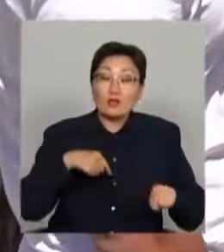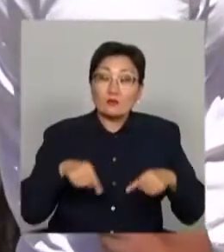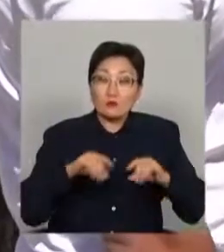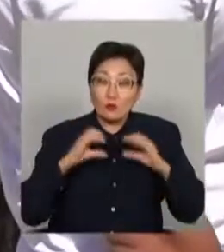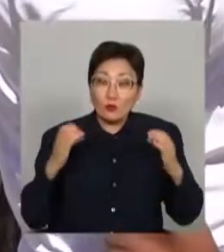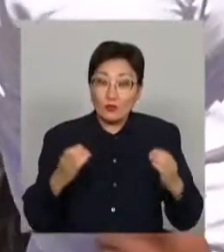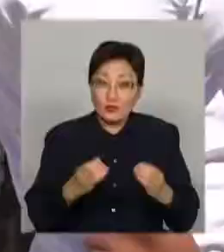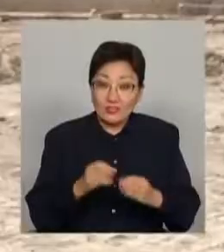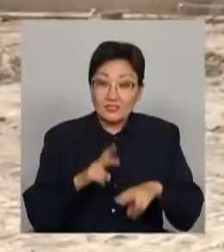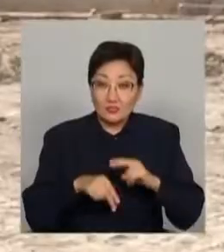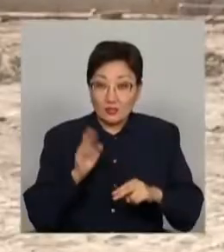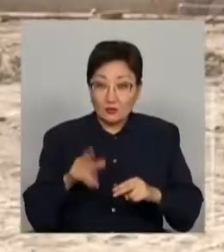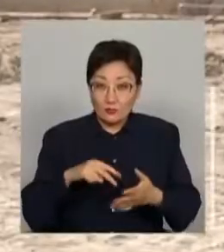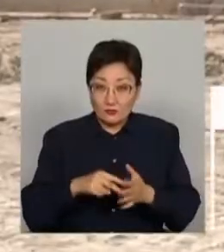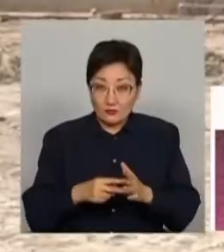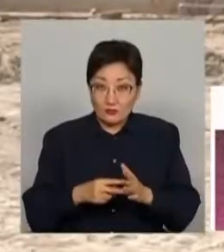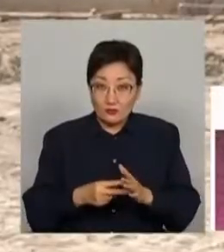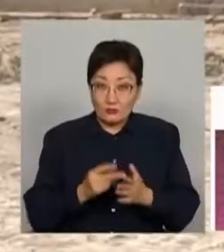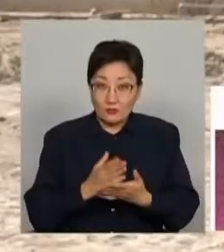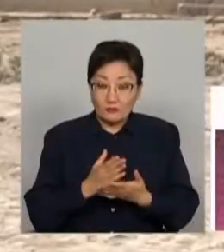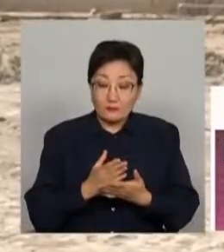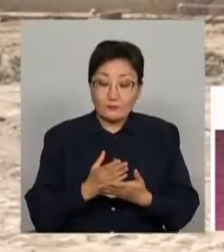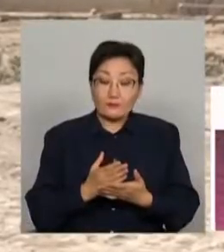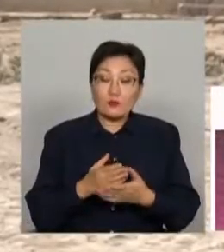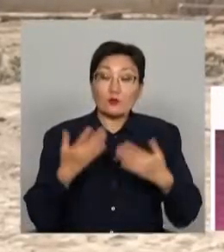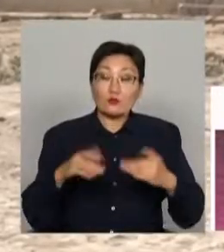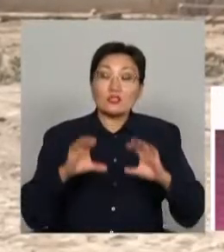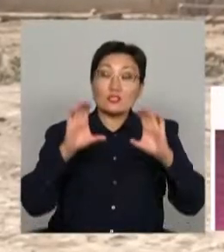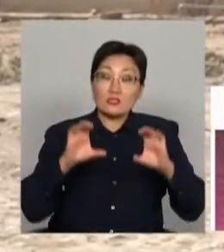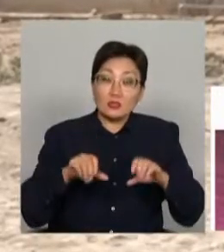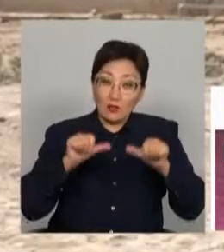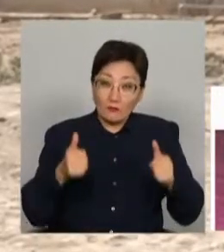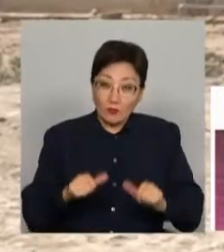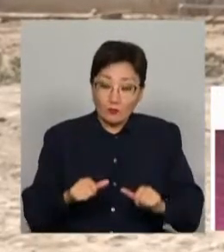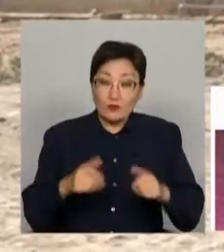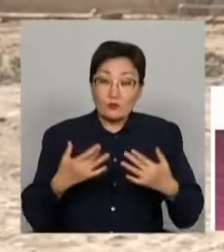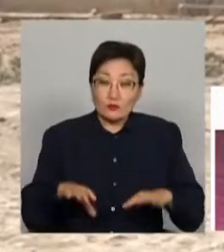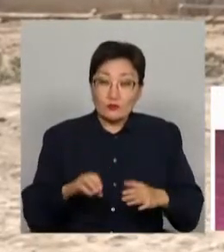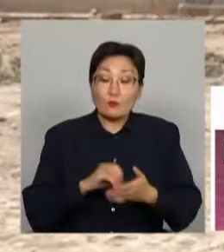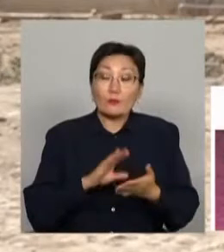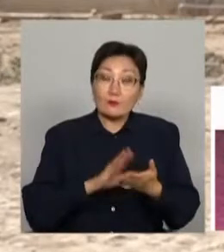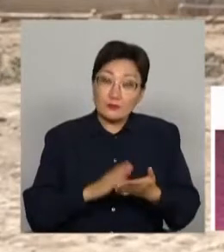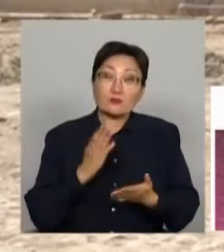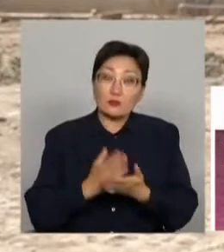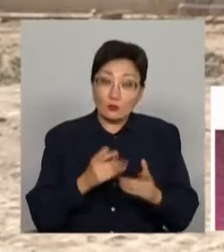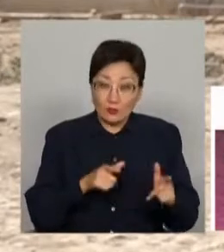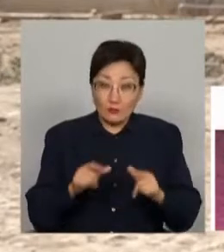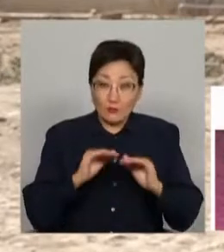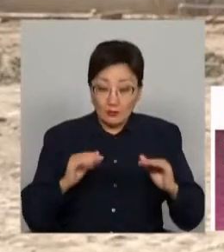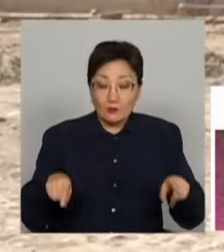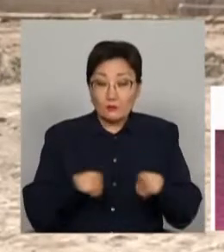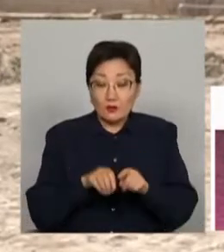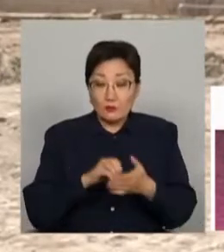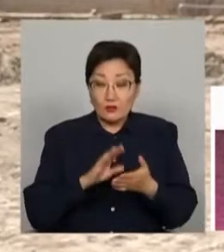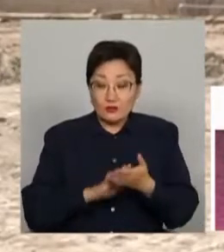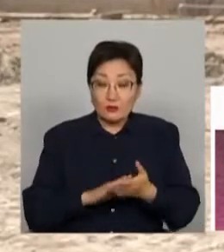деп көрсетілген. Заңдастырып неге пропискаға отырып алғам үйге. Балаларым бәрін осында отырып алдым. Енді соны стадион саламыз